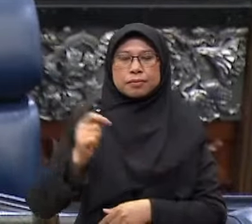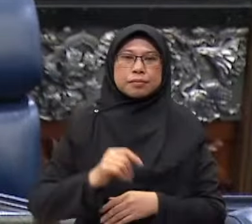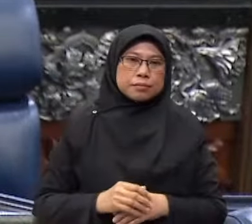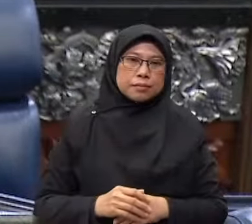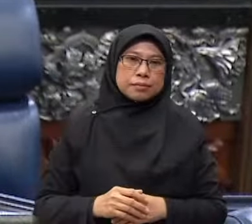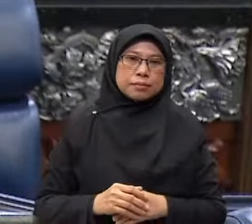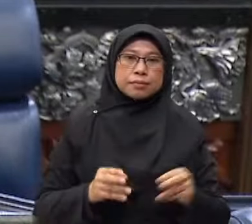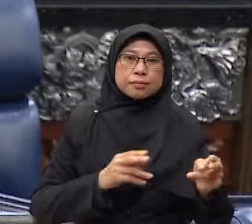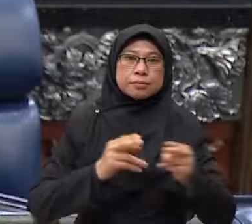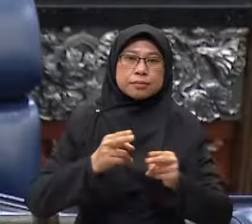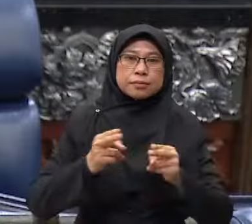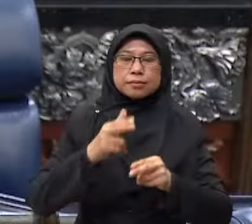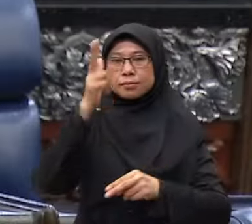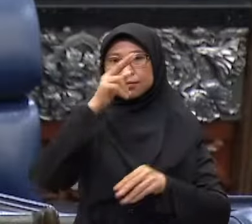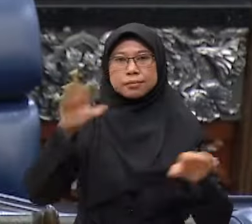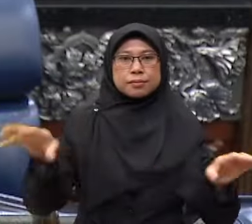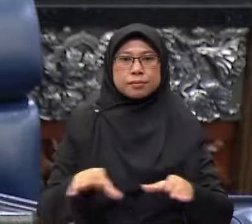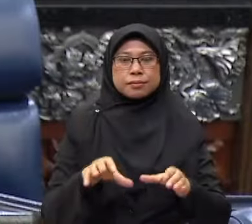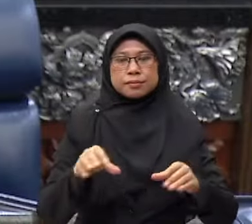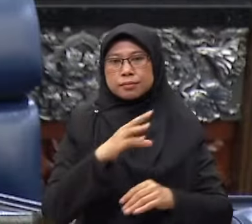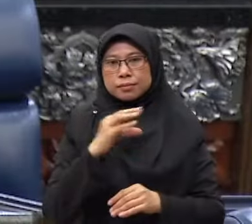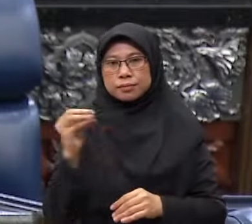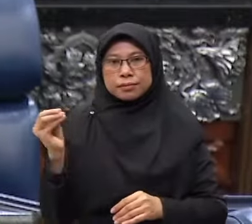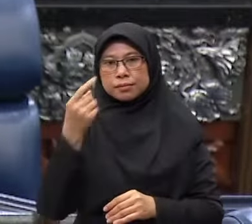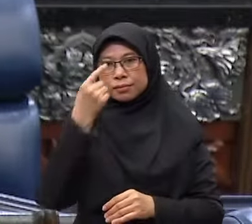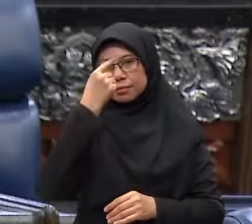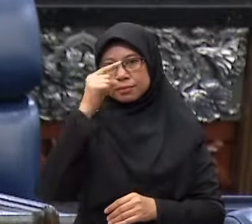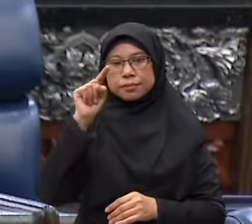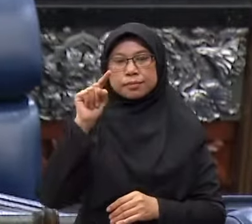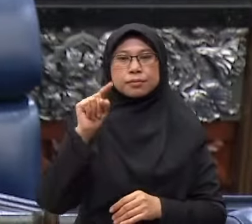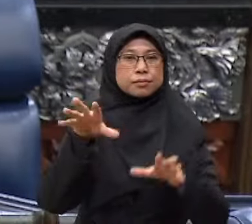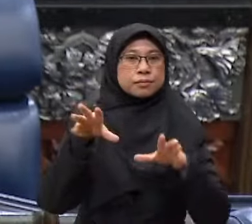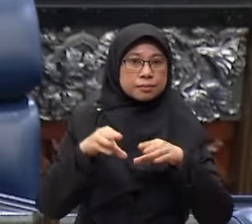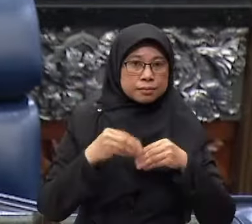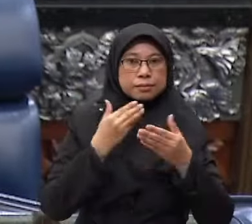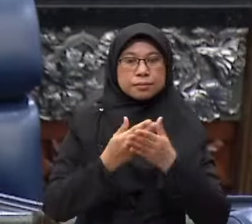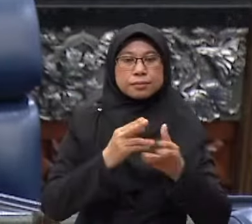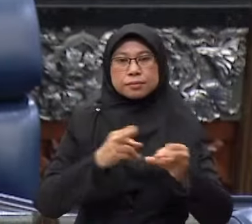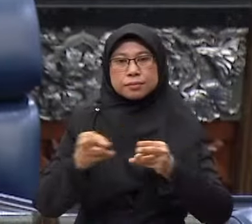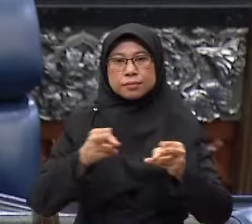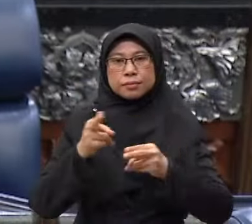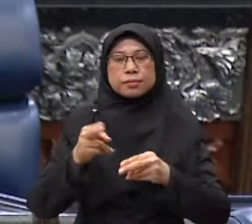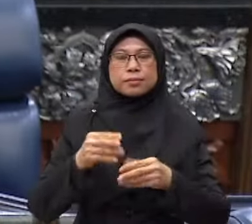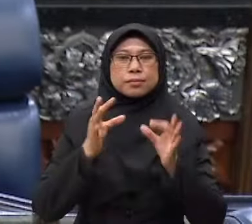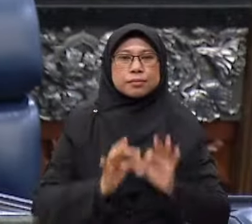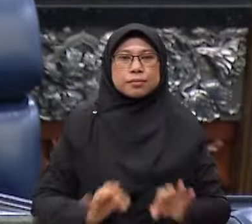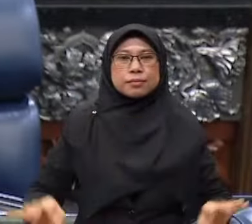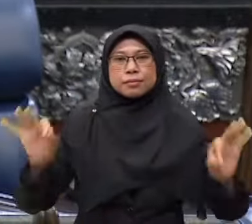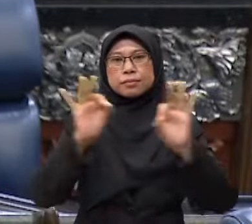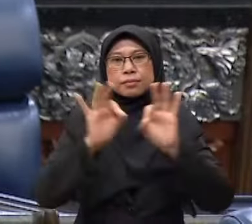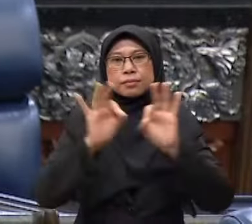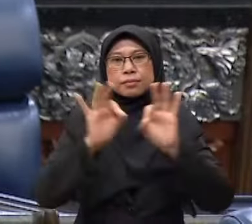satu usaha yang kita lakukan Danit untuk menyambut baik tentang usaha ini adalah amat penting untuk kerajaan bekerjasama